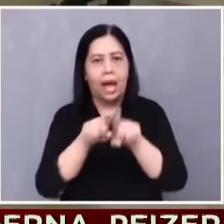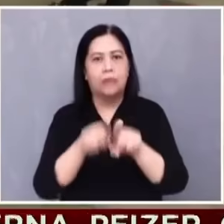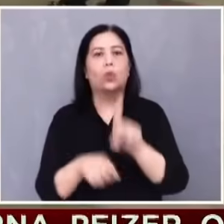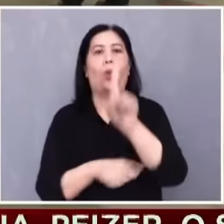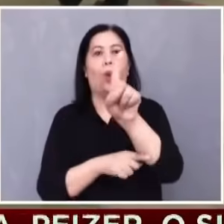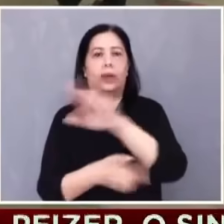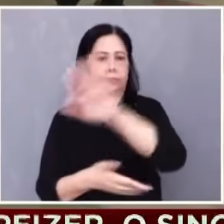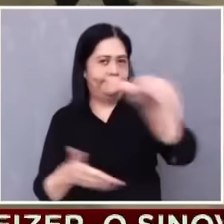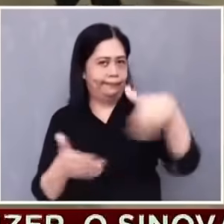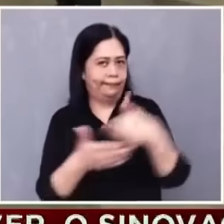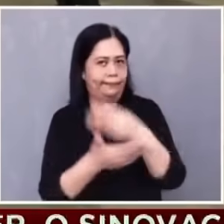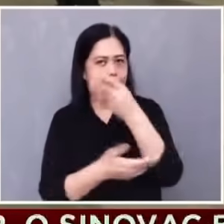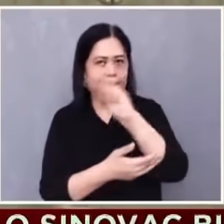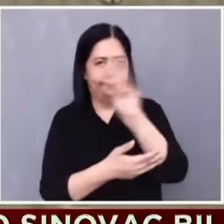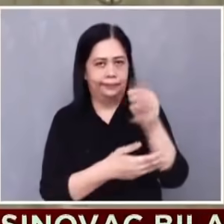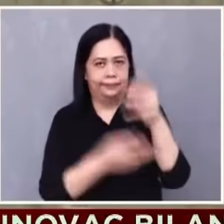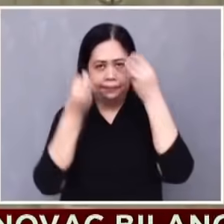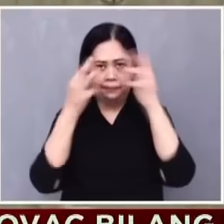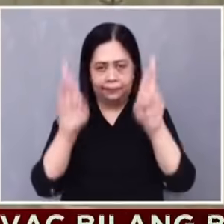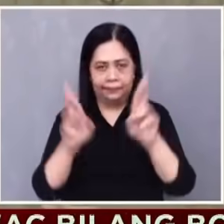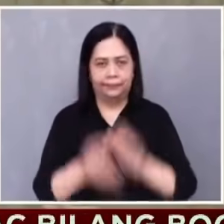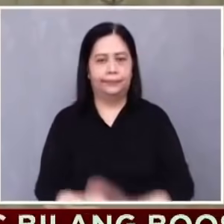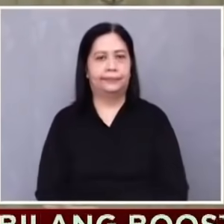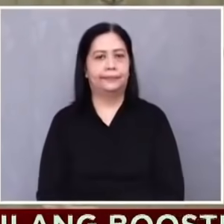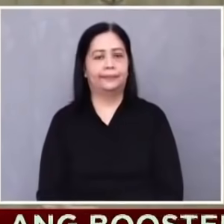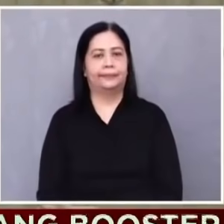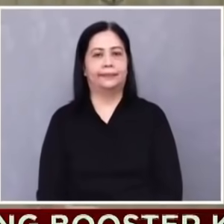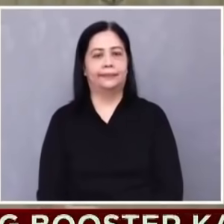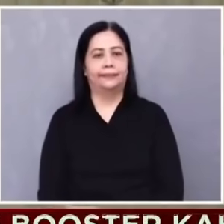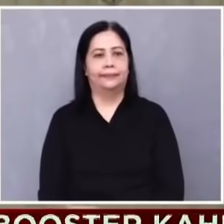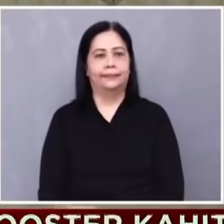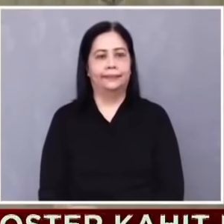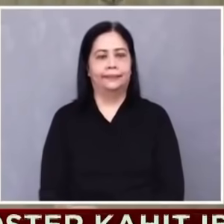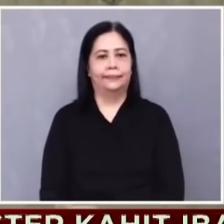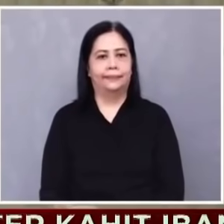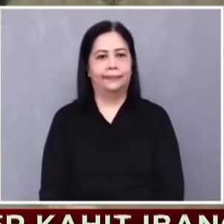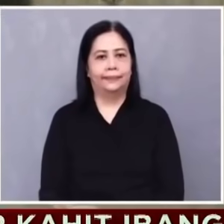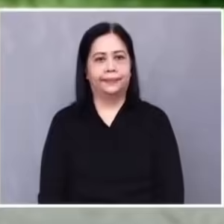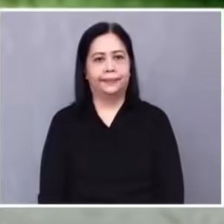Manila mayors. Doris Bigornia, ABS-CBN News.